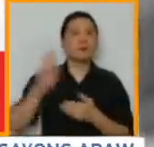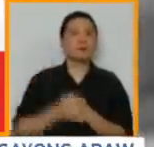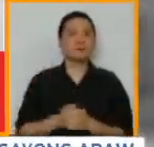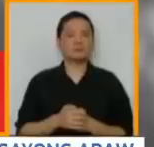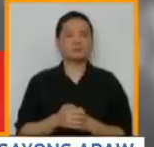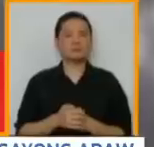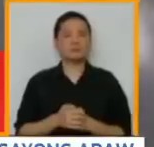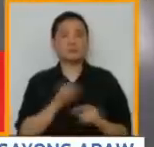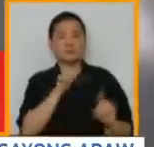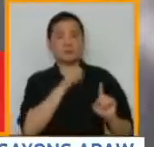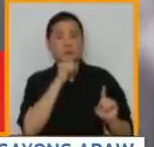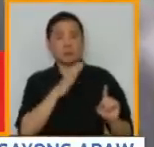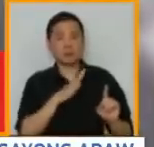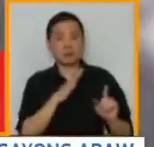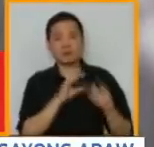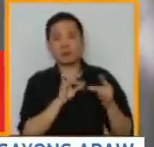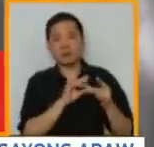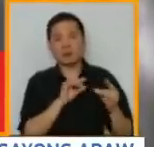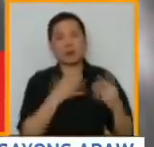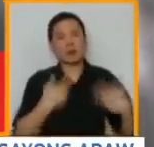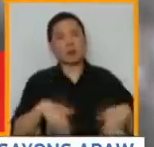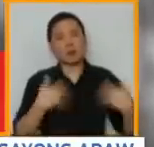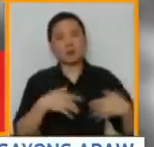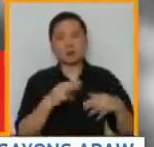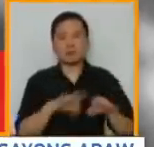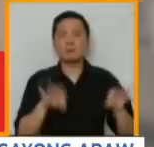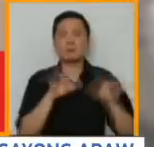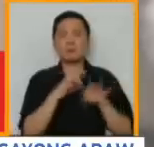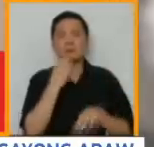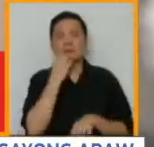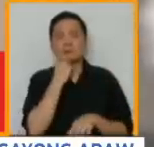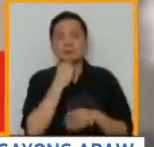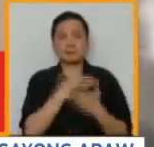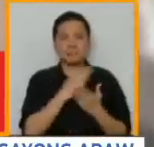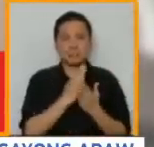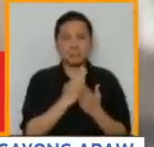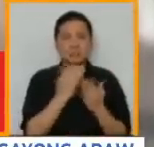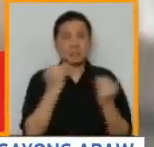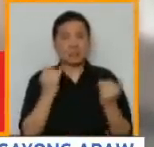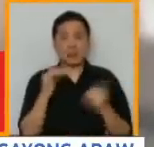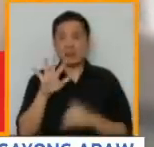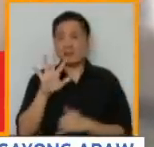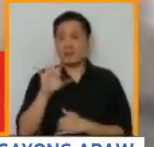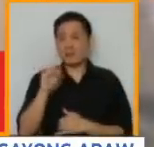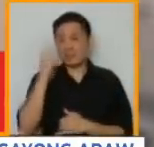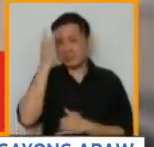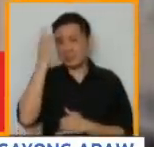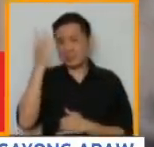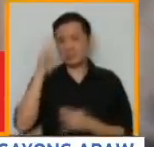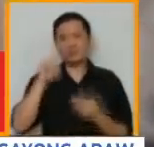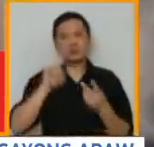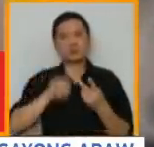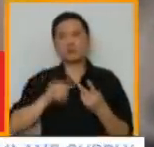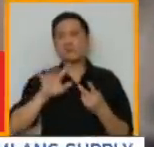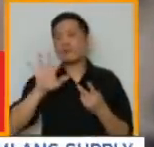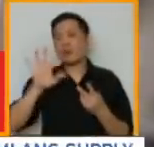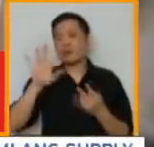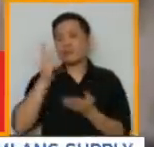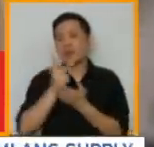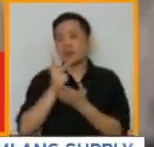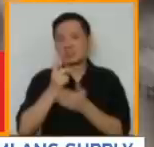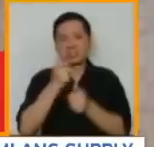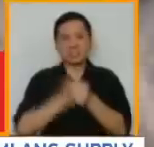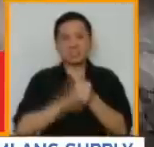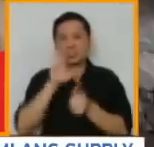kasing maghigpit sa pagbabudget. Ngayong magtataas ng 50 centavos hanggang 5 pesos ang presyo ng ilang Noche Buena